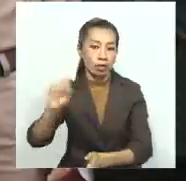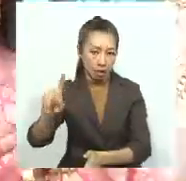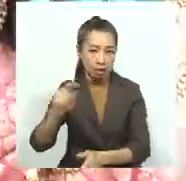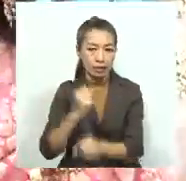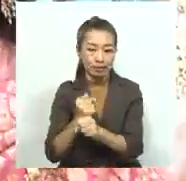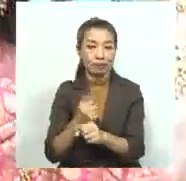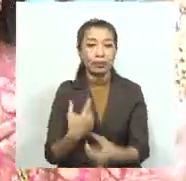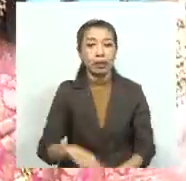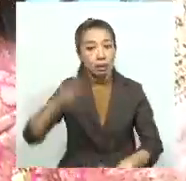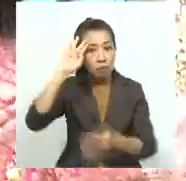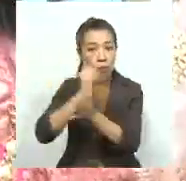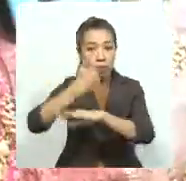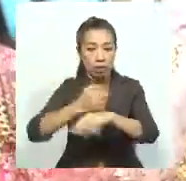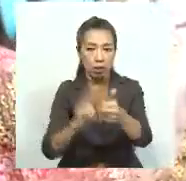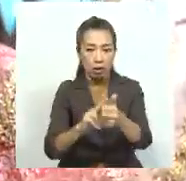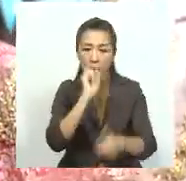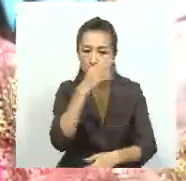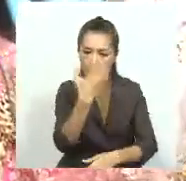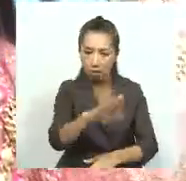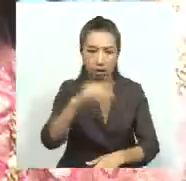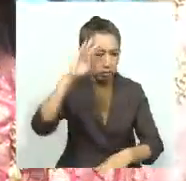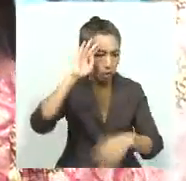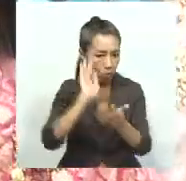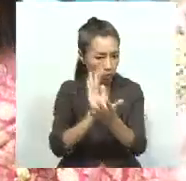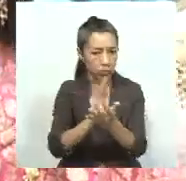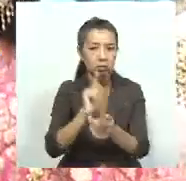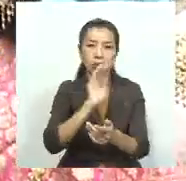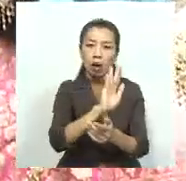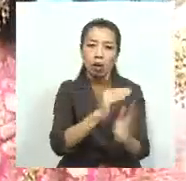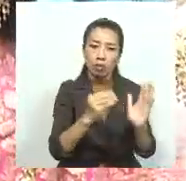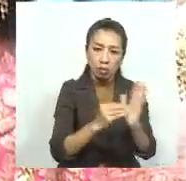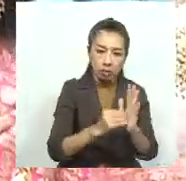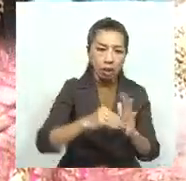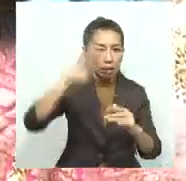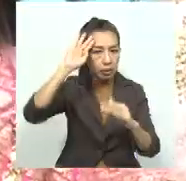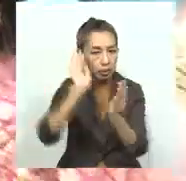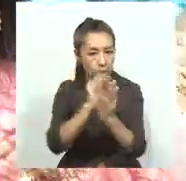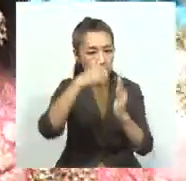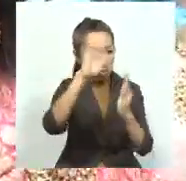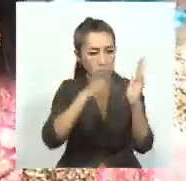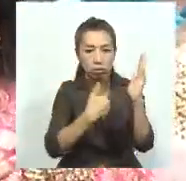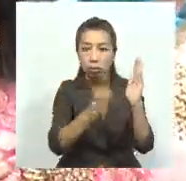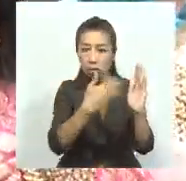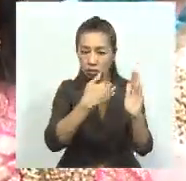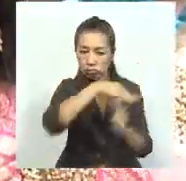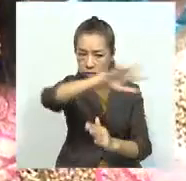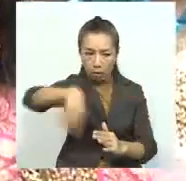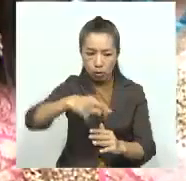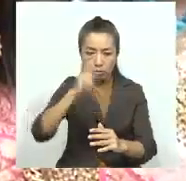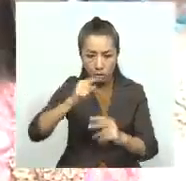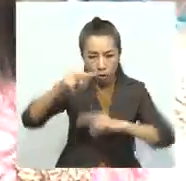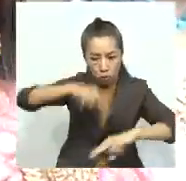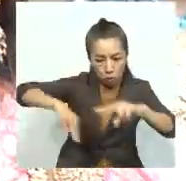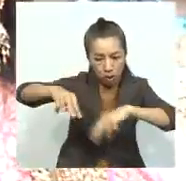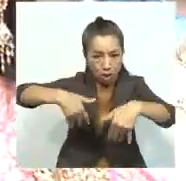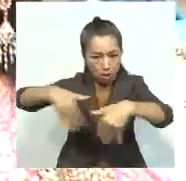จเอกเฉลิมเกียรติบอกนะคะว่าได้กำชับให้ตำรวจทั้งสังกัดนครบาลตำรวจภูธรภาค1ถึงภาค9ให้ดูแล